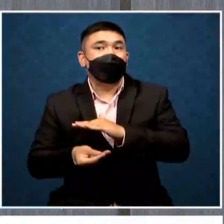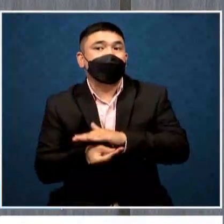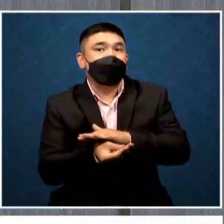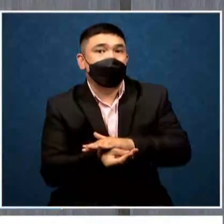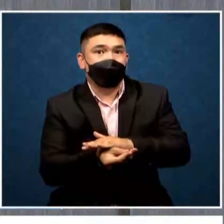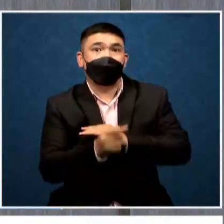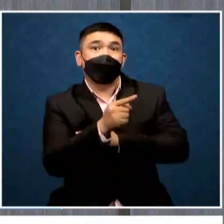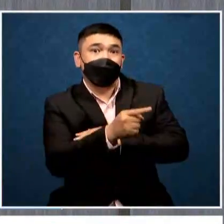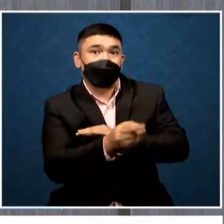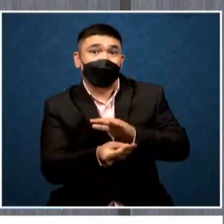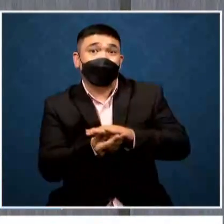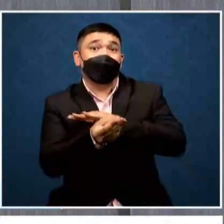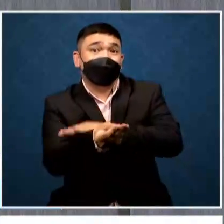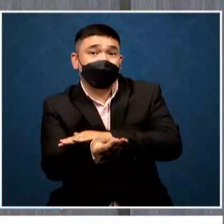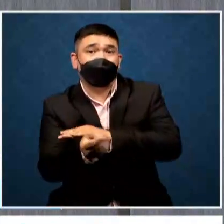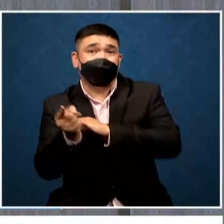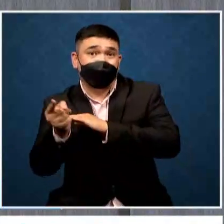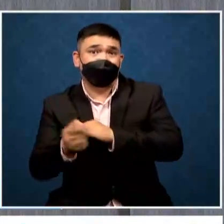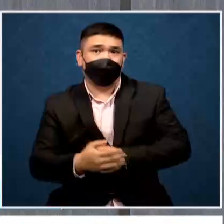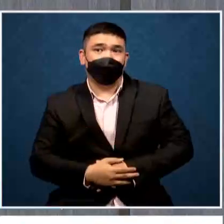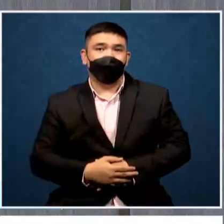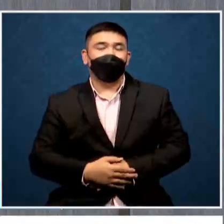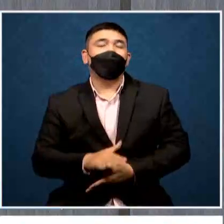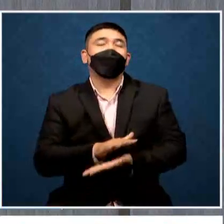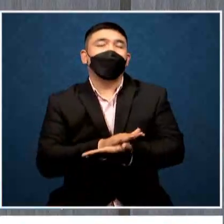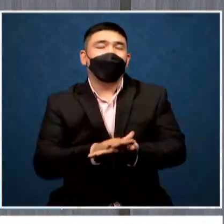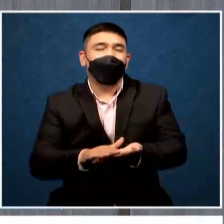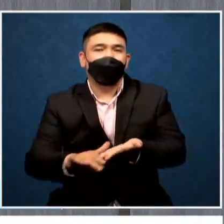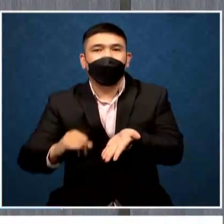แหละทุกอย่างก็จะราบรื่นเรียบร้อย